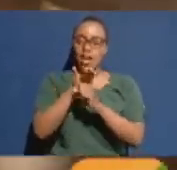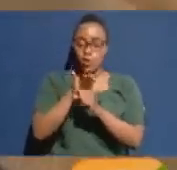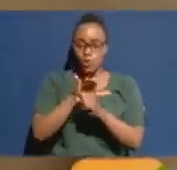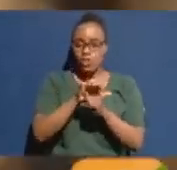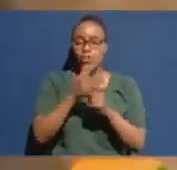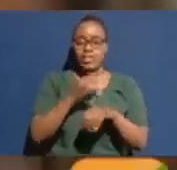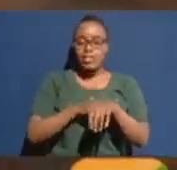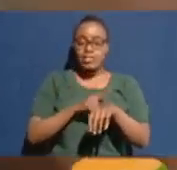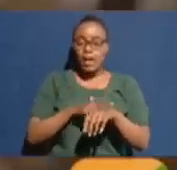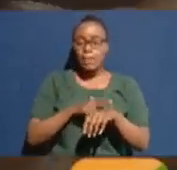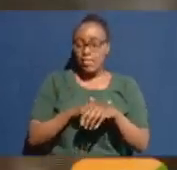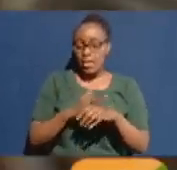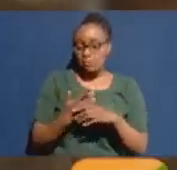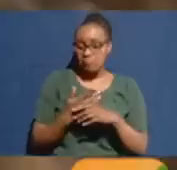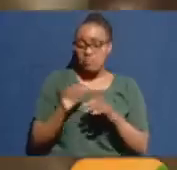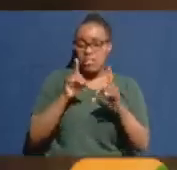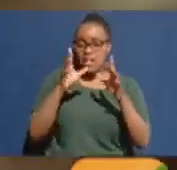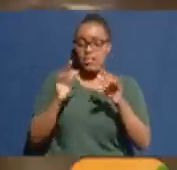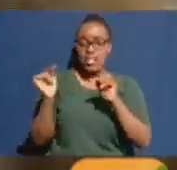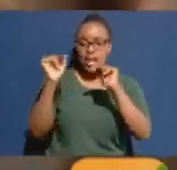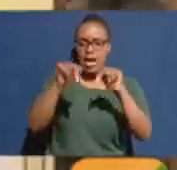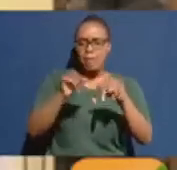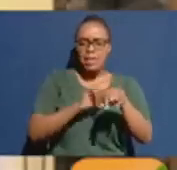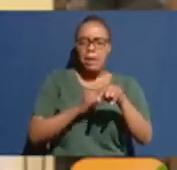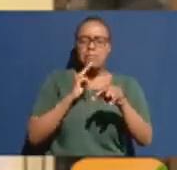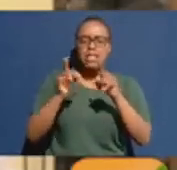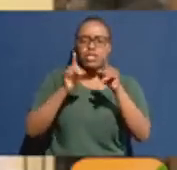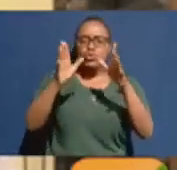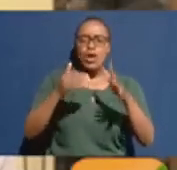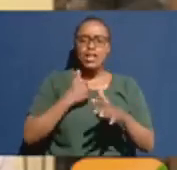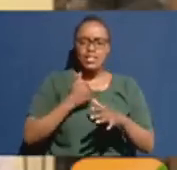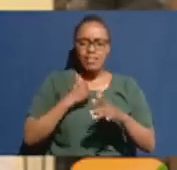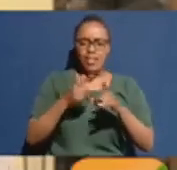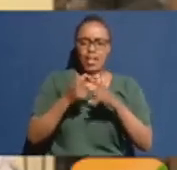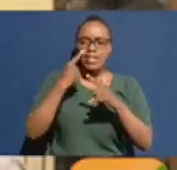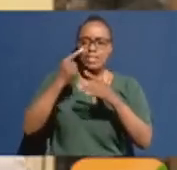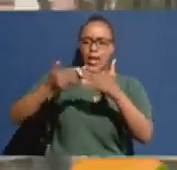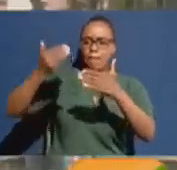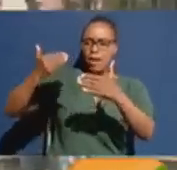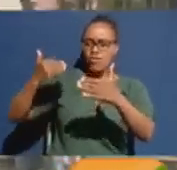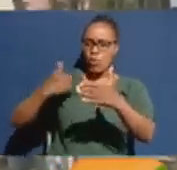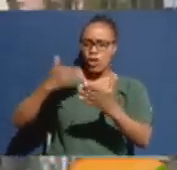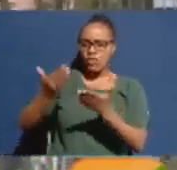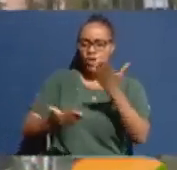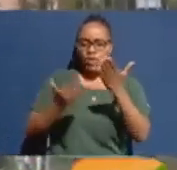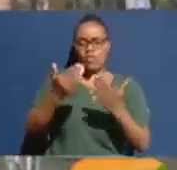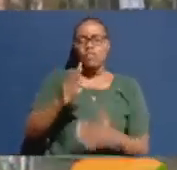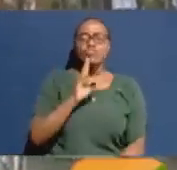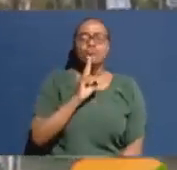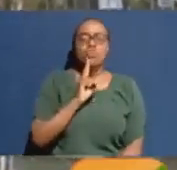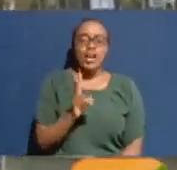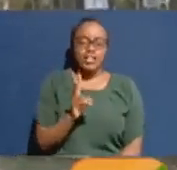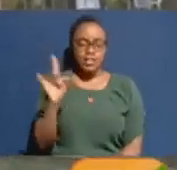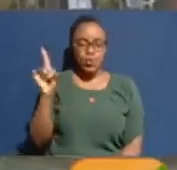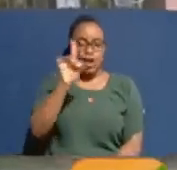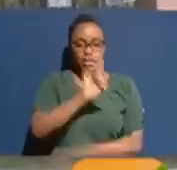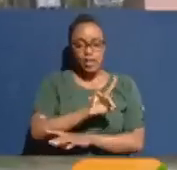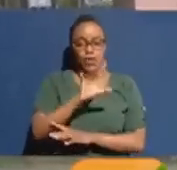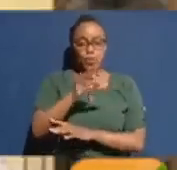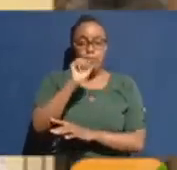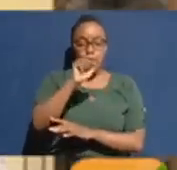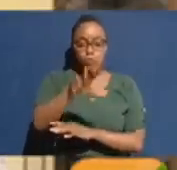wageni wanapoingia hapa ni wageni kama 10 kwa kati tunasema kuna wageni ukiangalia hapo nyuma tulikuwa tunaweza kupokea wageni 200 kwa siku ambao walikuwa